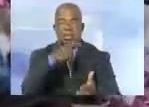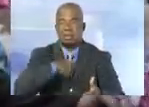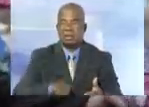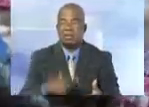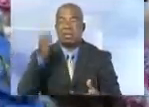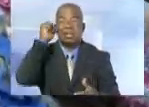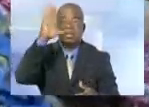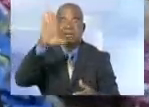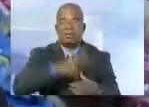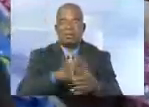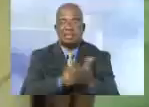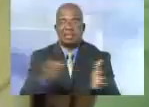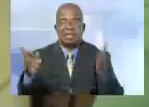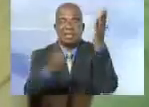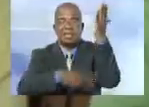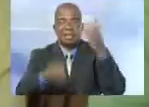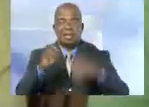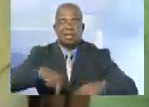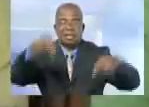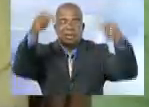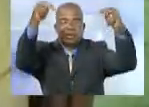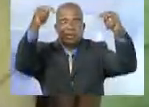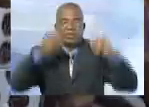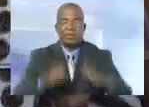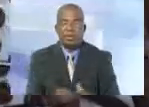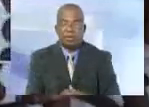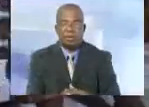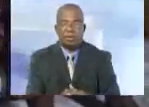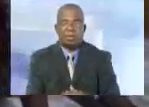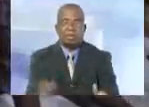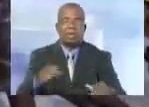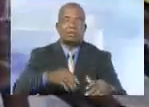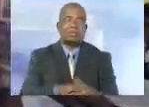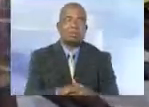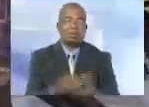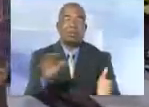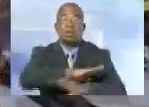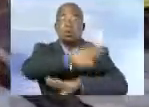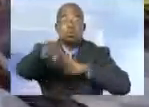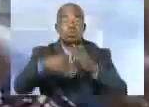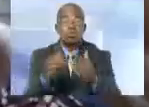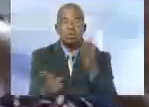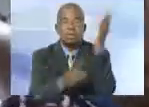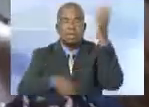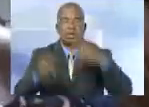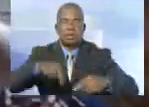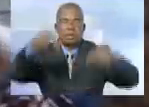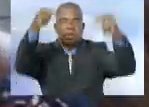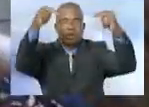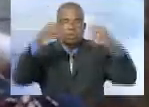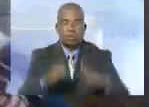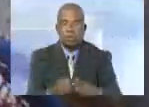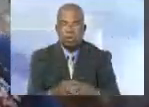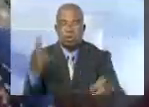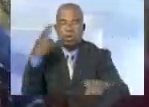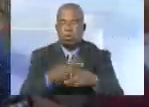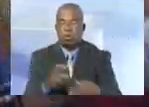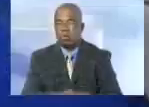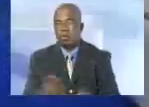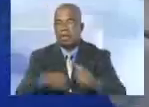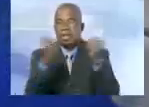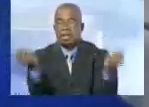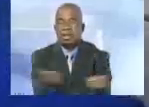de la Bagoué, qui regroupe le département de Tengrela, de Boundiali et de Kouto au nord de la Côte d'Ivoire. Au nom de l'Association des femmes